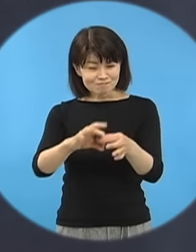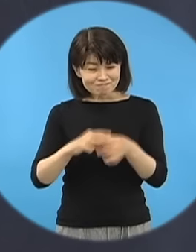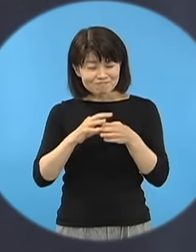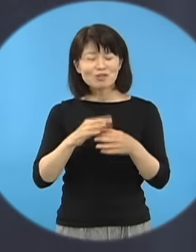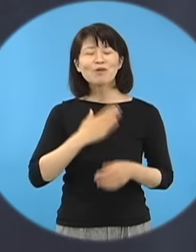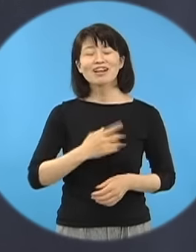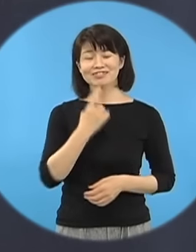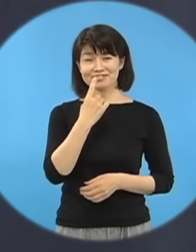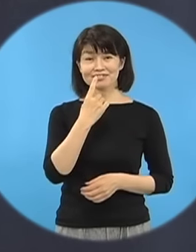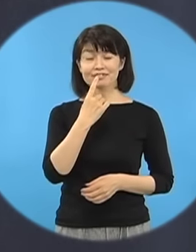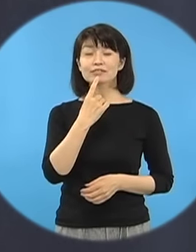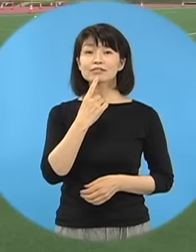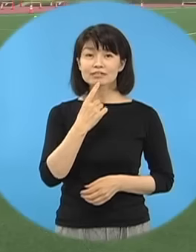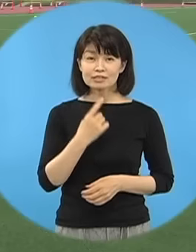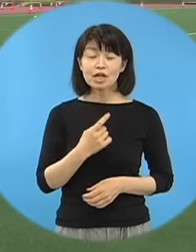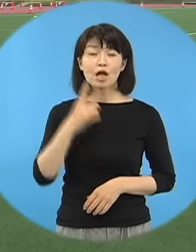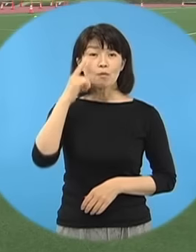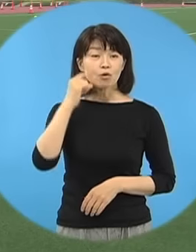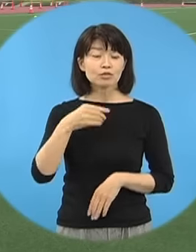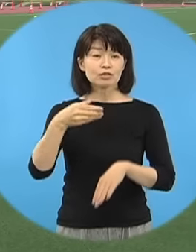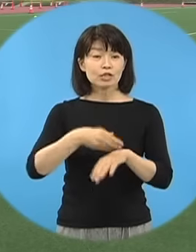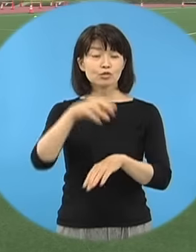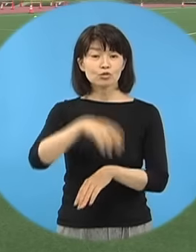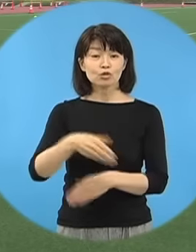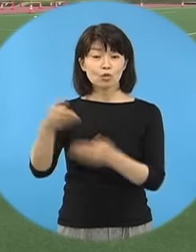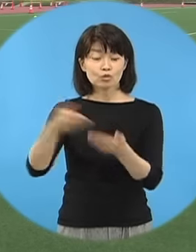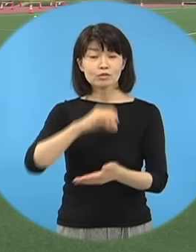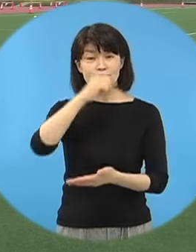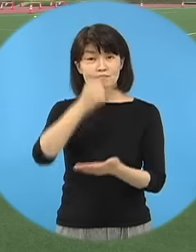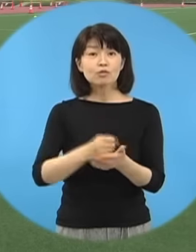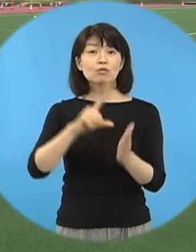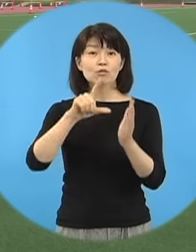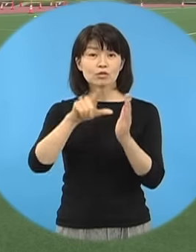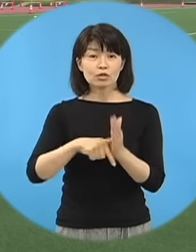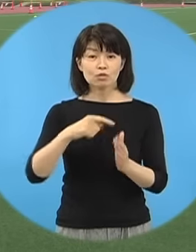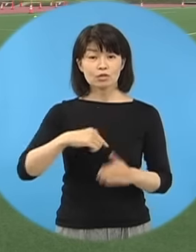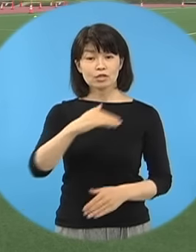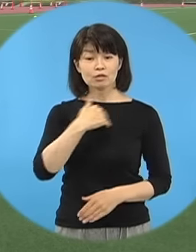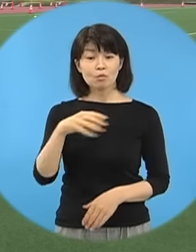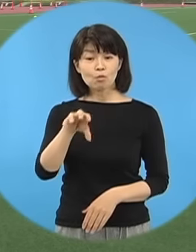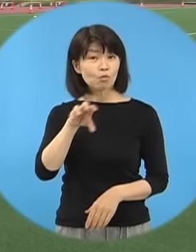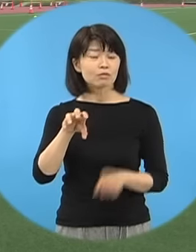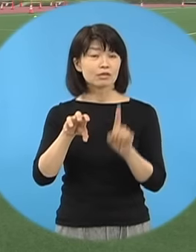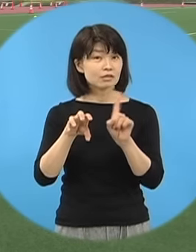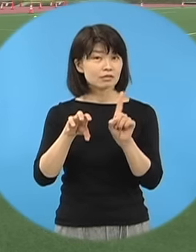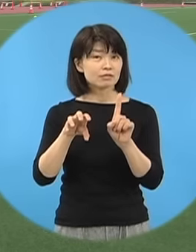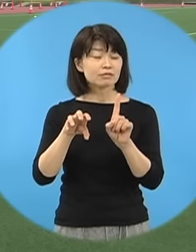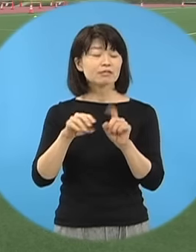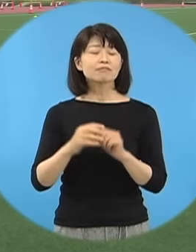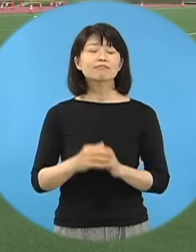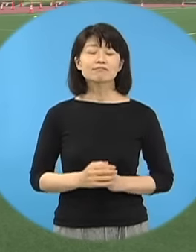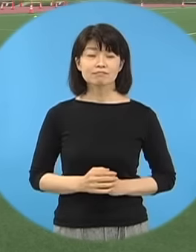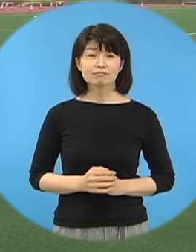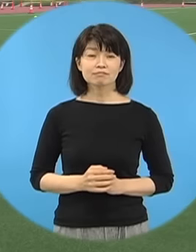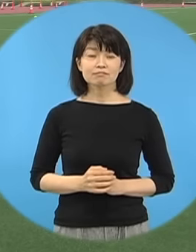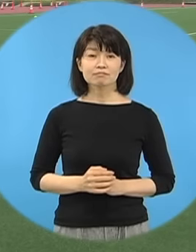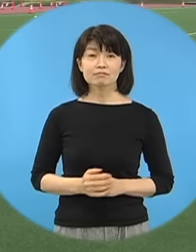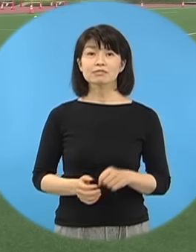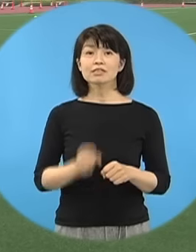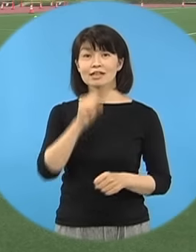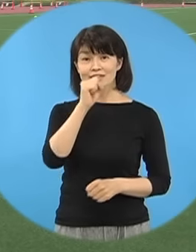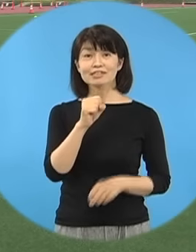ましそんな中でそのキャンプのが功しますと私市民にはどういいいことがあるんですかはいあの府がキャンプ